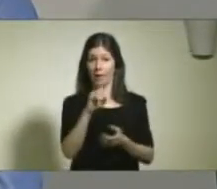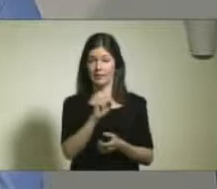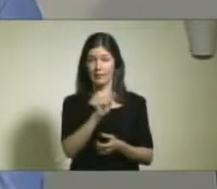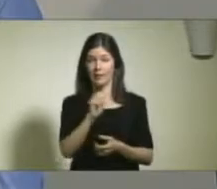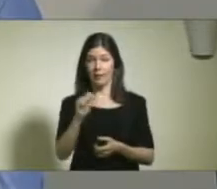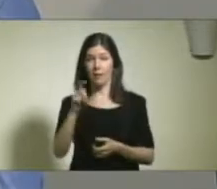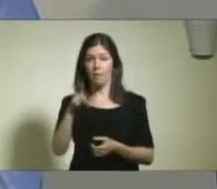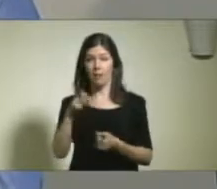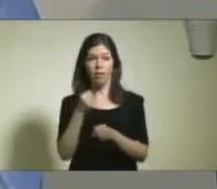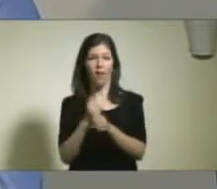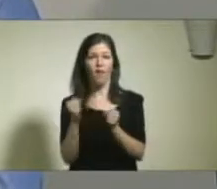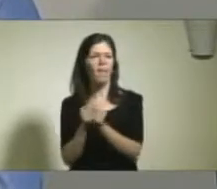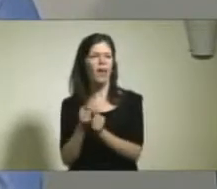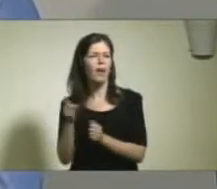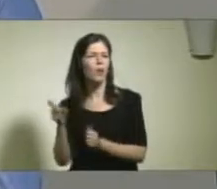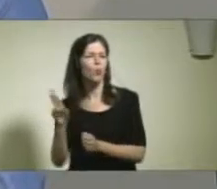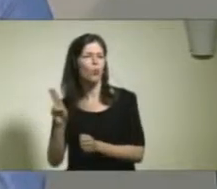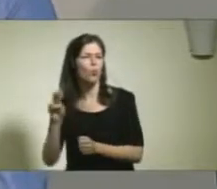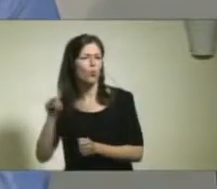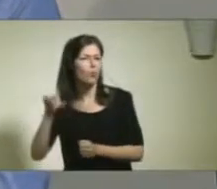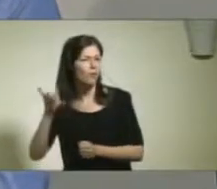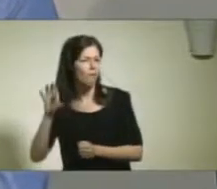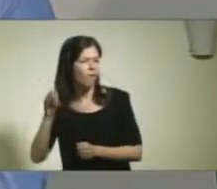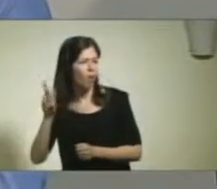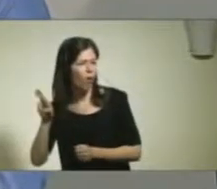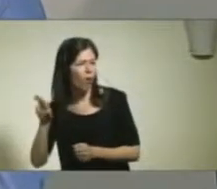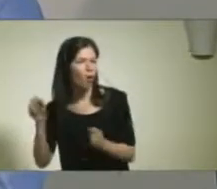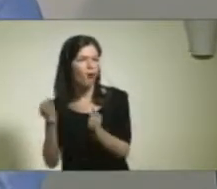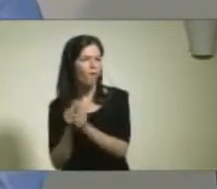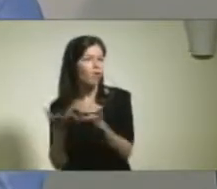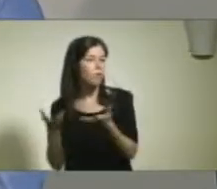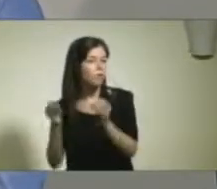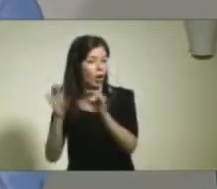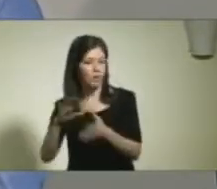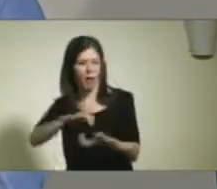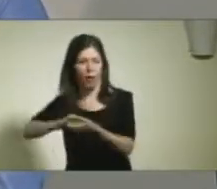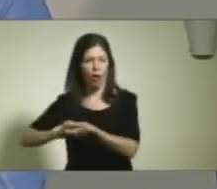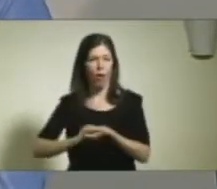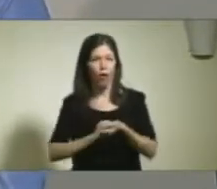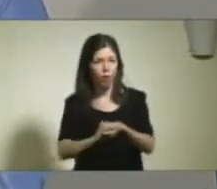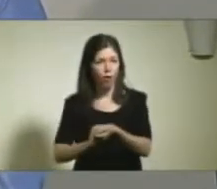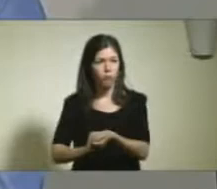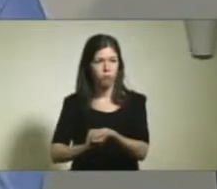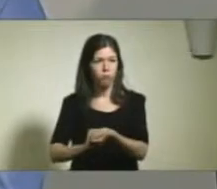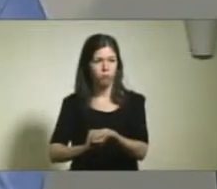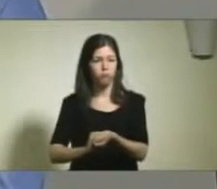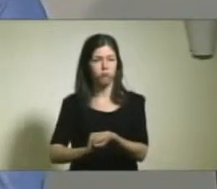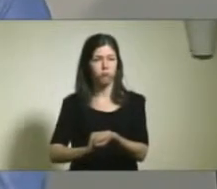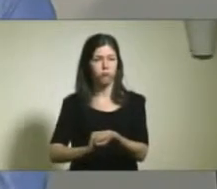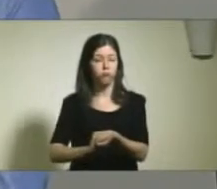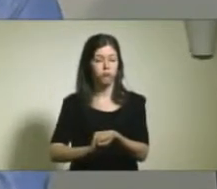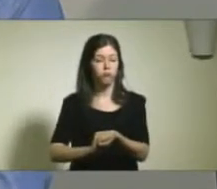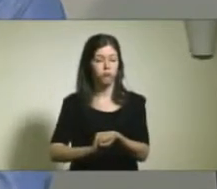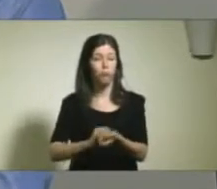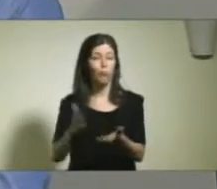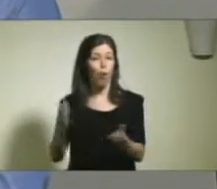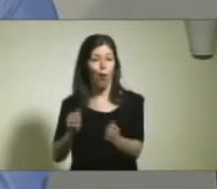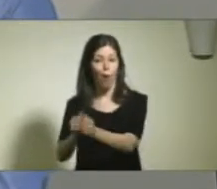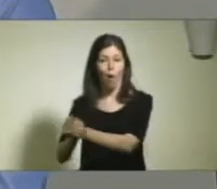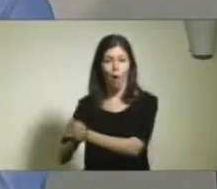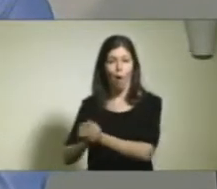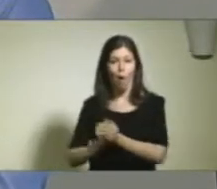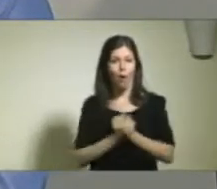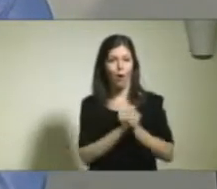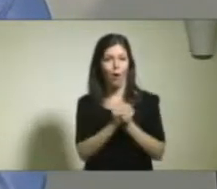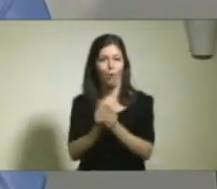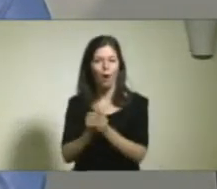membres d'Unifor et avec les enseignants. Et en ayant ce niveau de collaboration, où le syndicat facilite